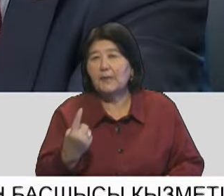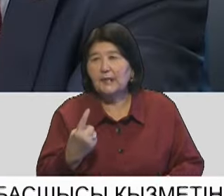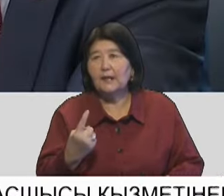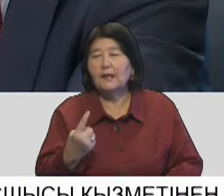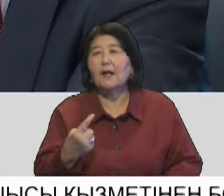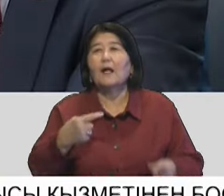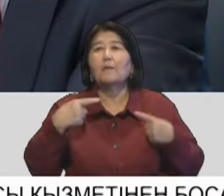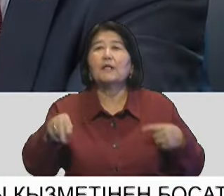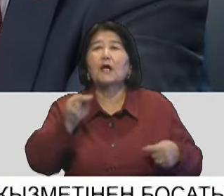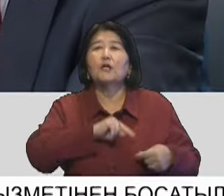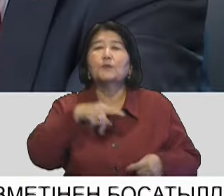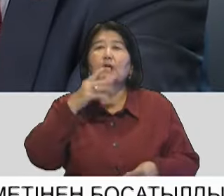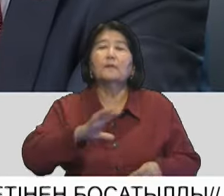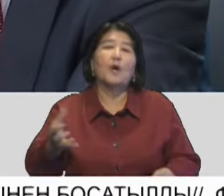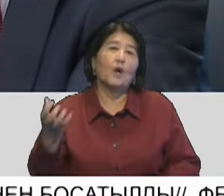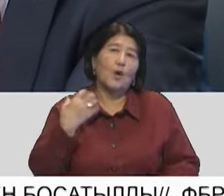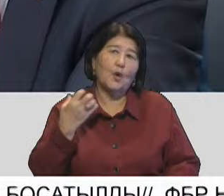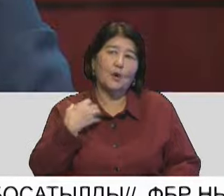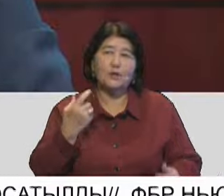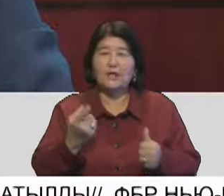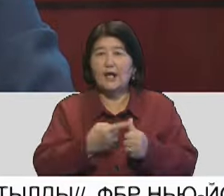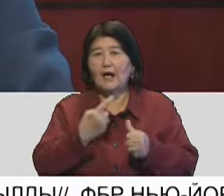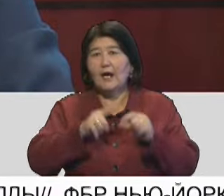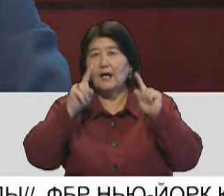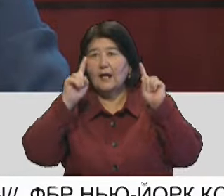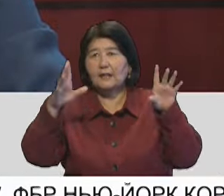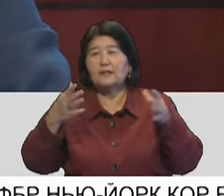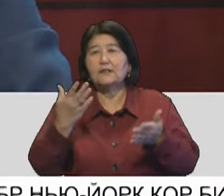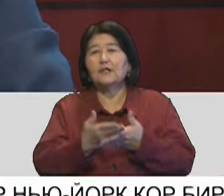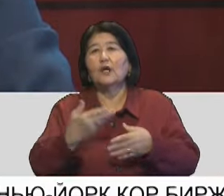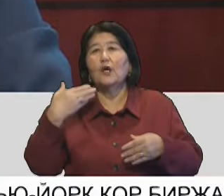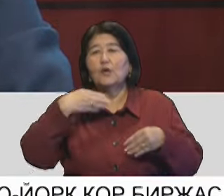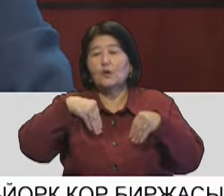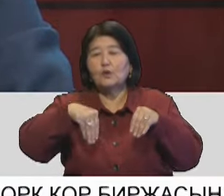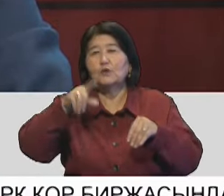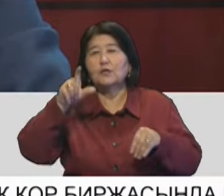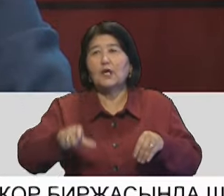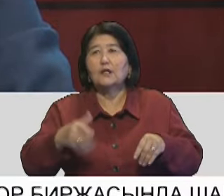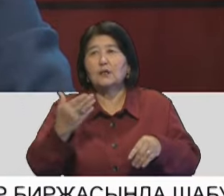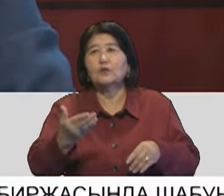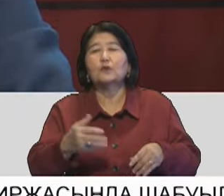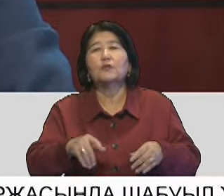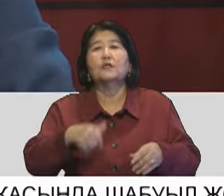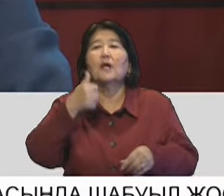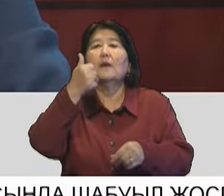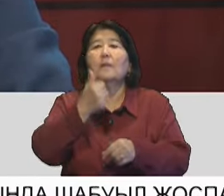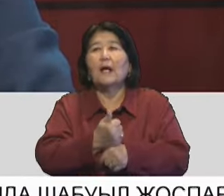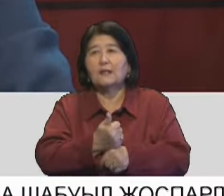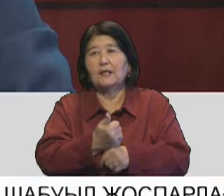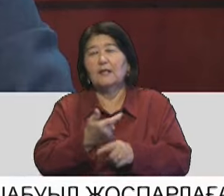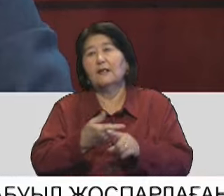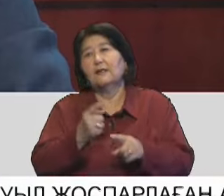Басқа жұмысын айтпағанда қызылдарын дақыл шығарған, елін дақыл шығарған күріш дақылы, сол маңдайады бағдар